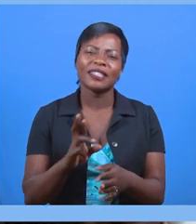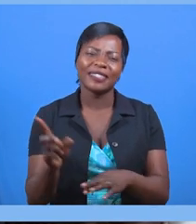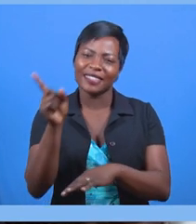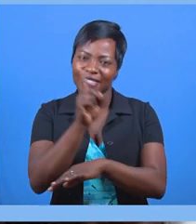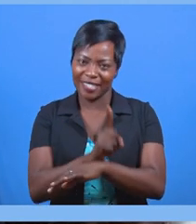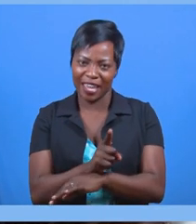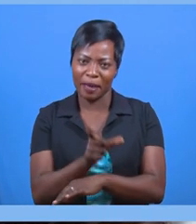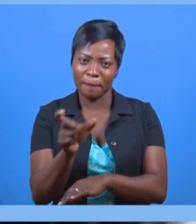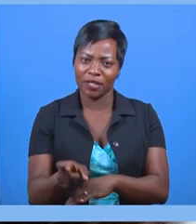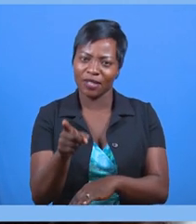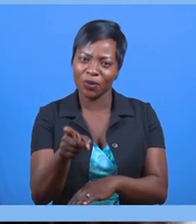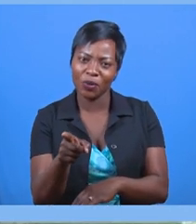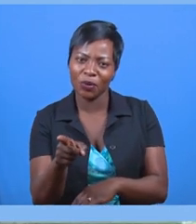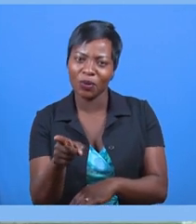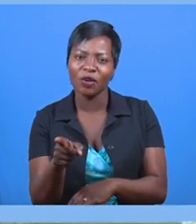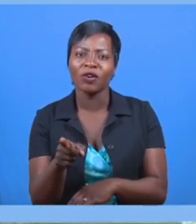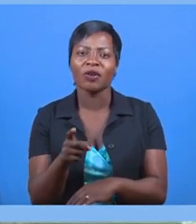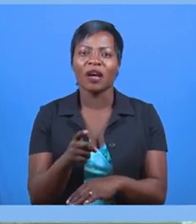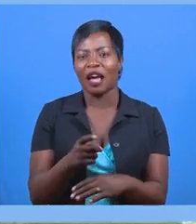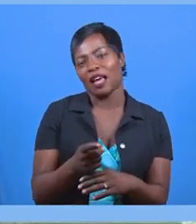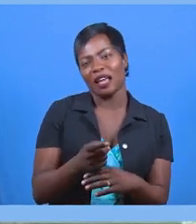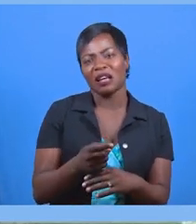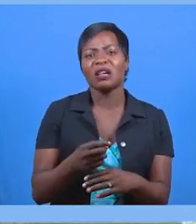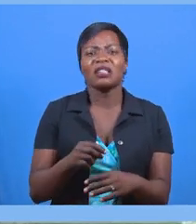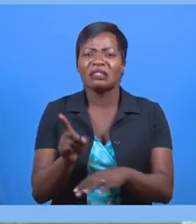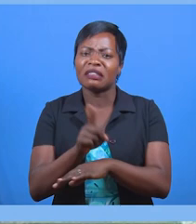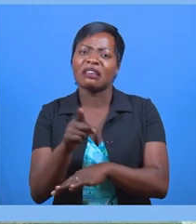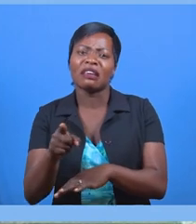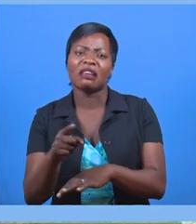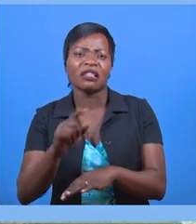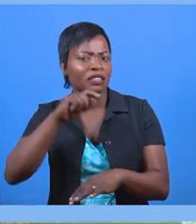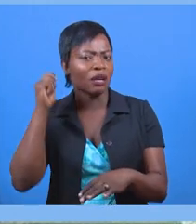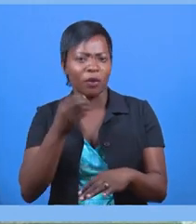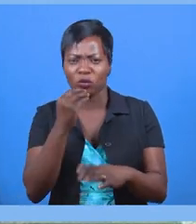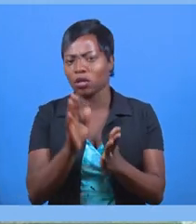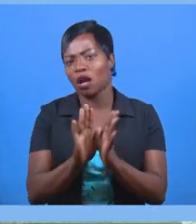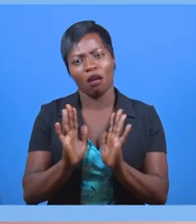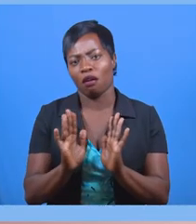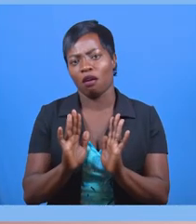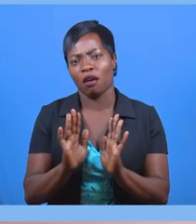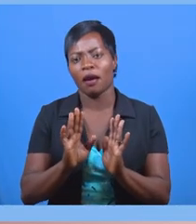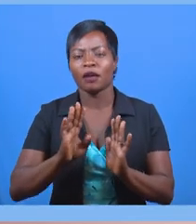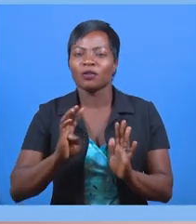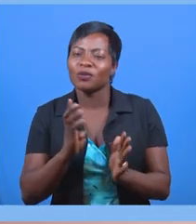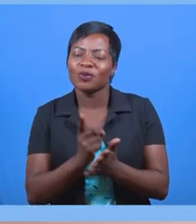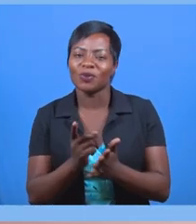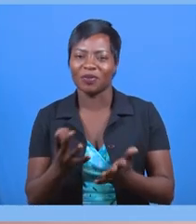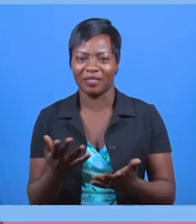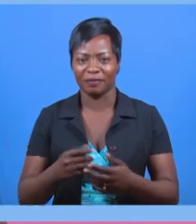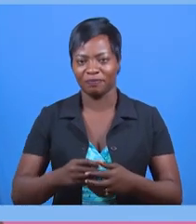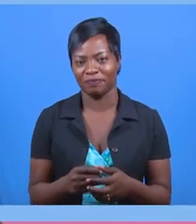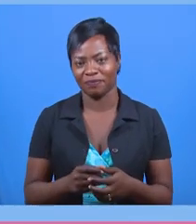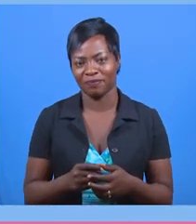kuti kana uri musi wakati kuchechi kuda titendedzwe kudya nyama ndopo zvonzarwa. Mai